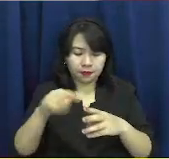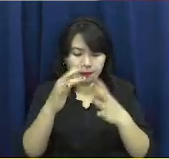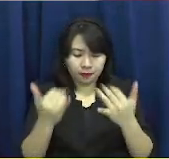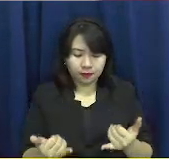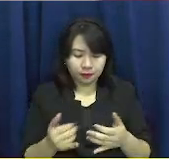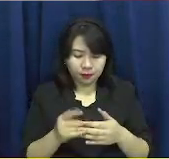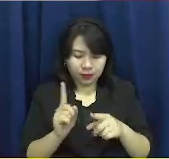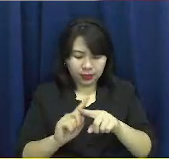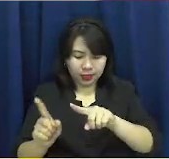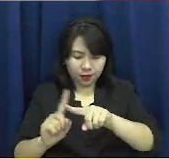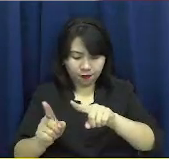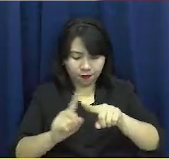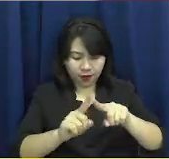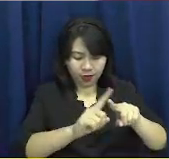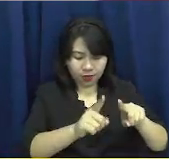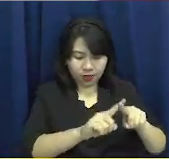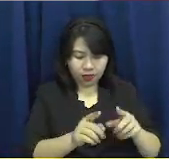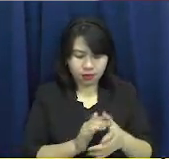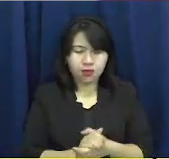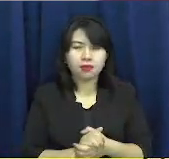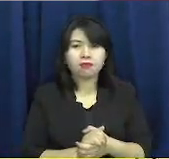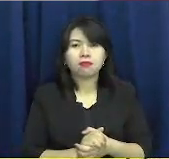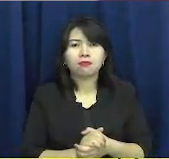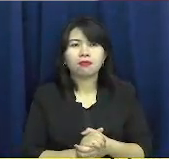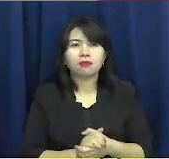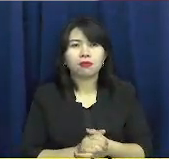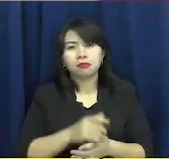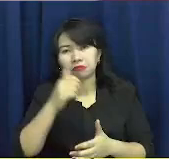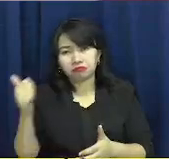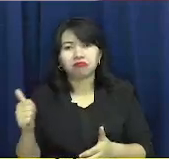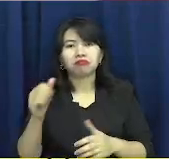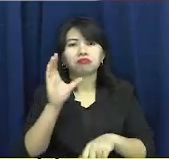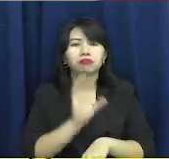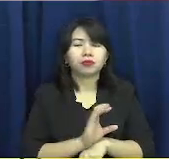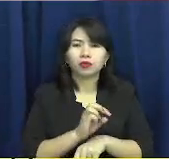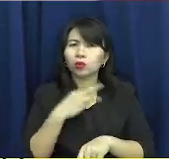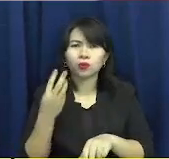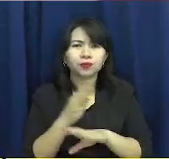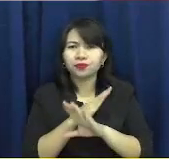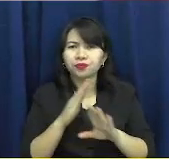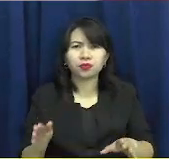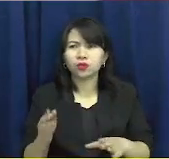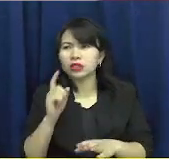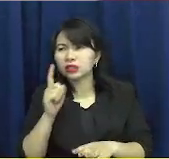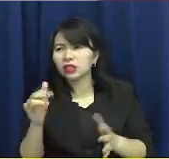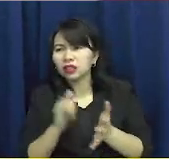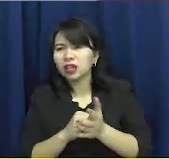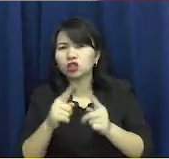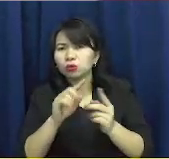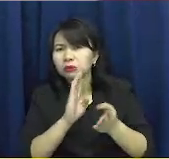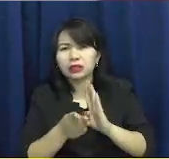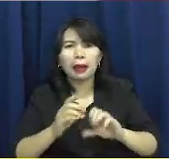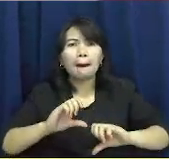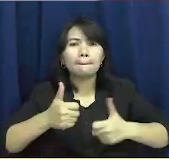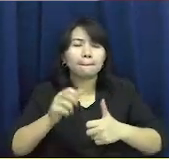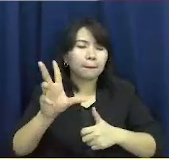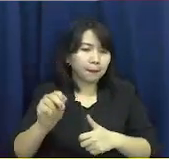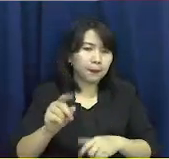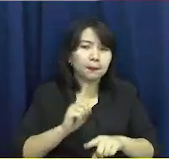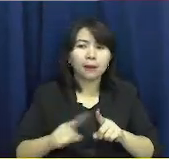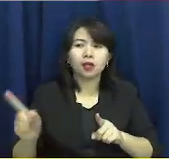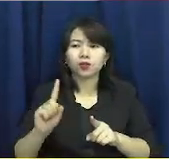that will make us different from other churches. Hindi lang po natin sinasabi yan para magmalaki sa kanila. Tandaan po natin, the main goal is